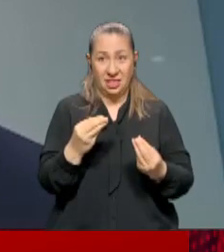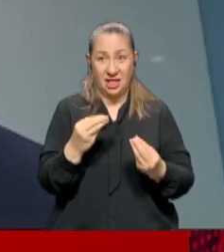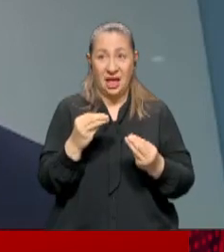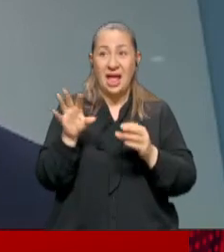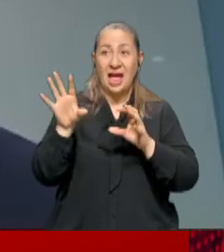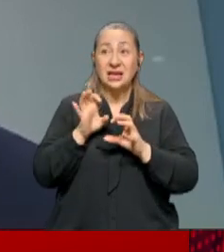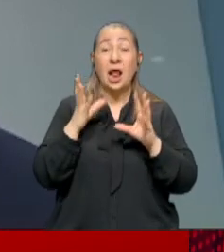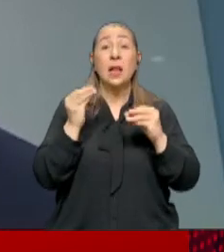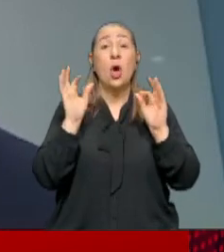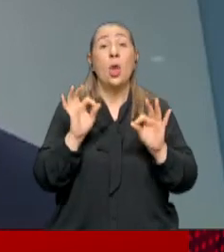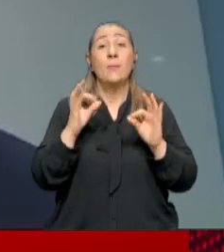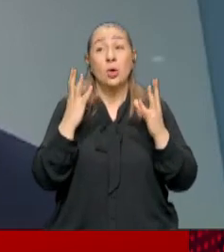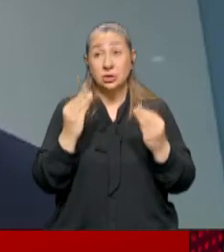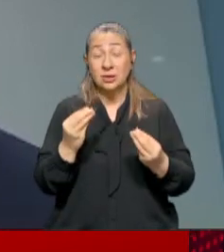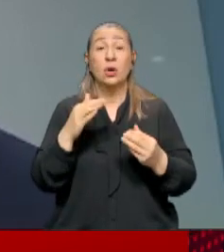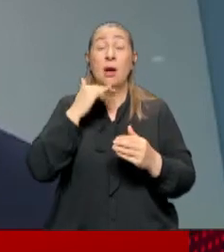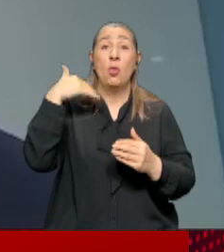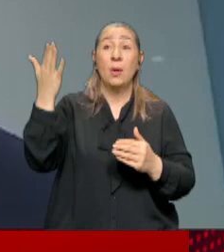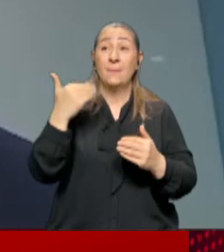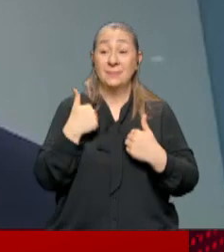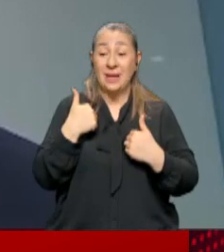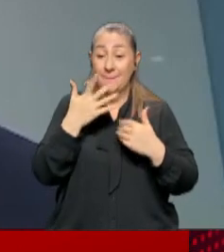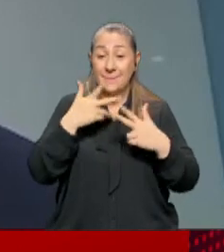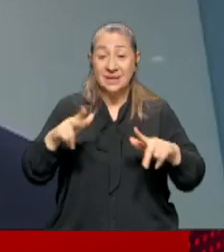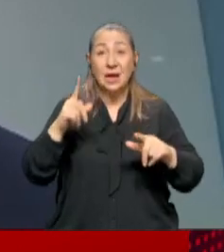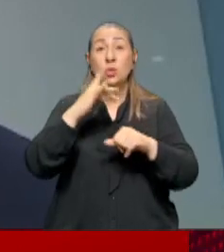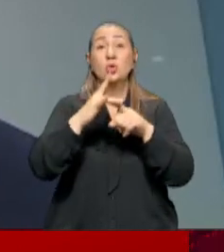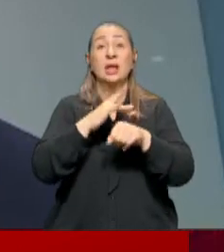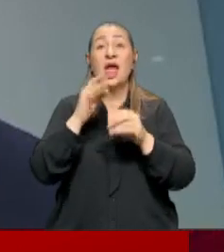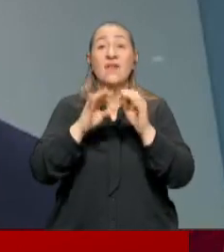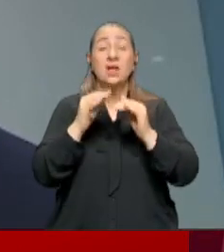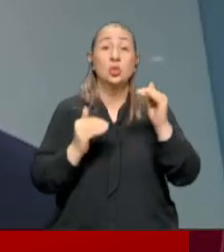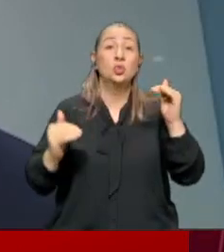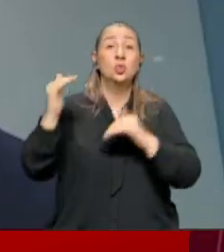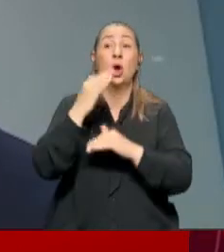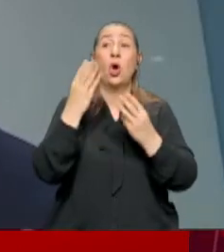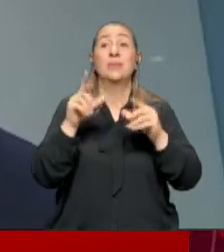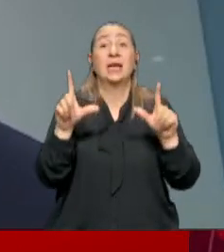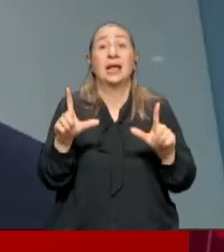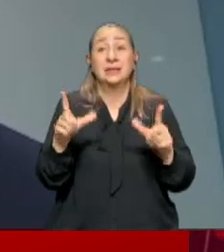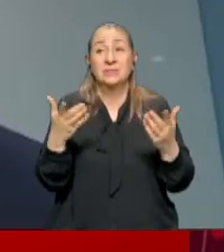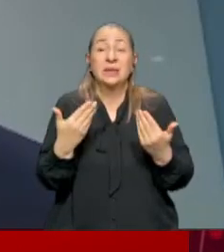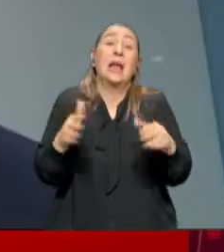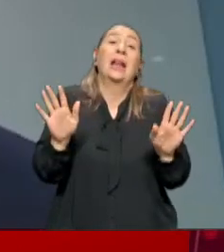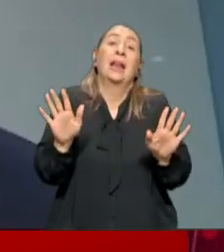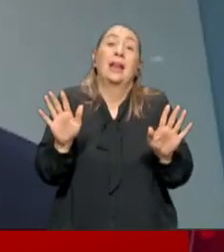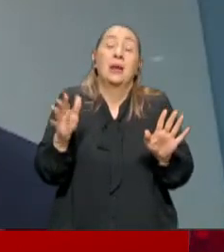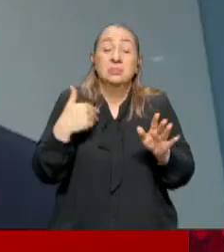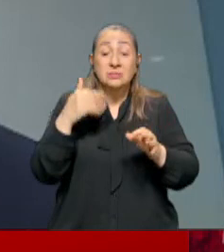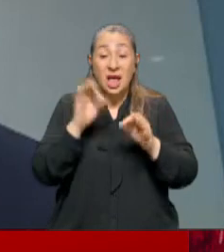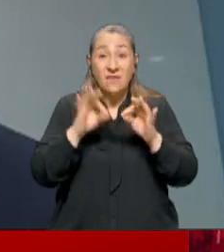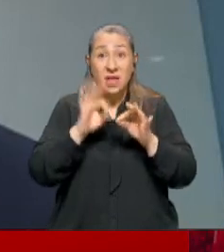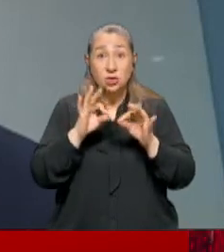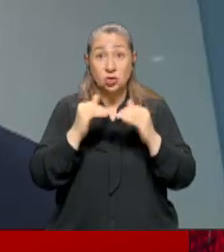etken en önemli etken olsaydı o zaman yurtdışındaki bize benzer diğer ülkelerde de enflasyon çok yüksek olması lazım da değil bizim